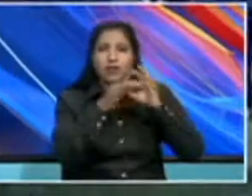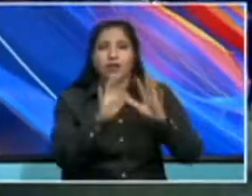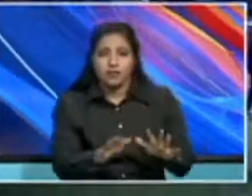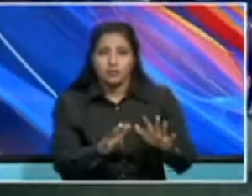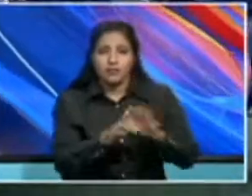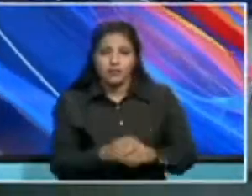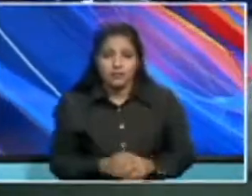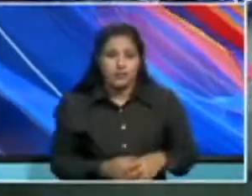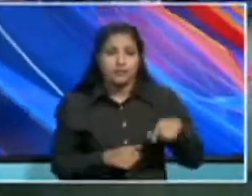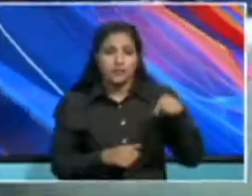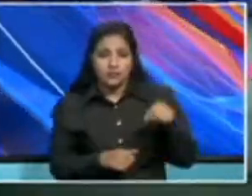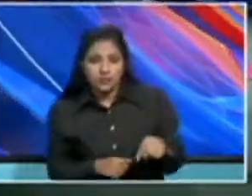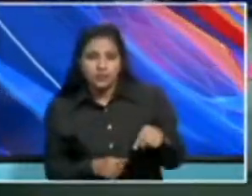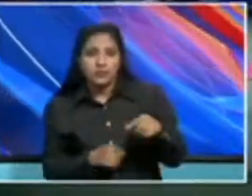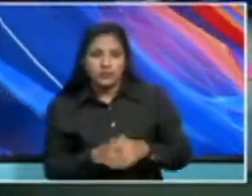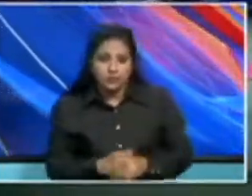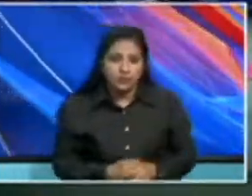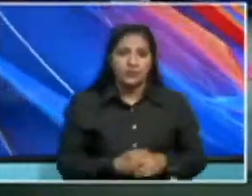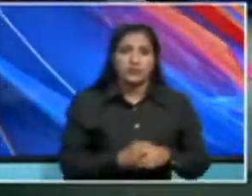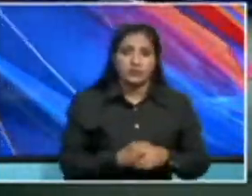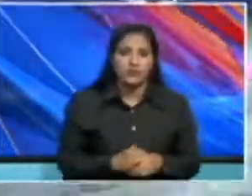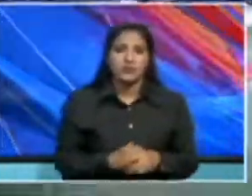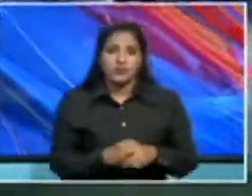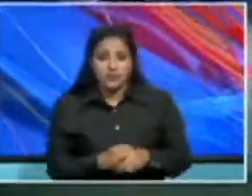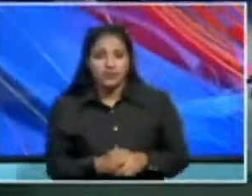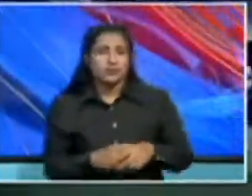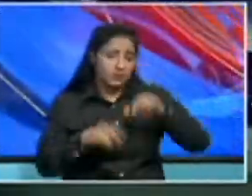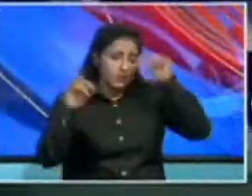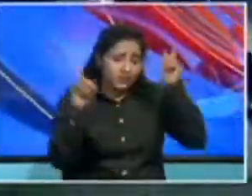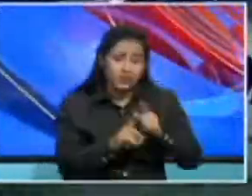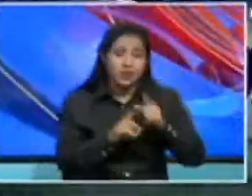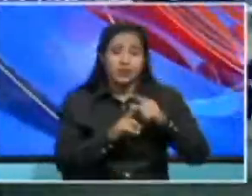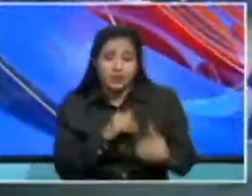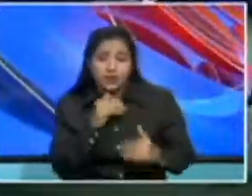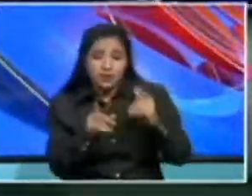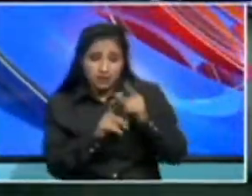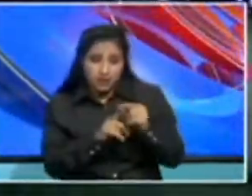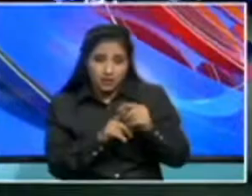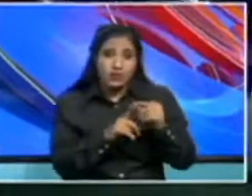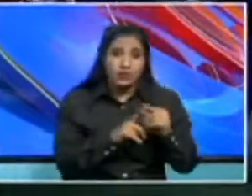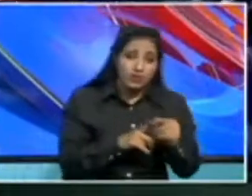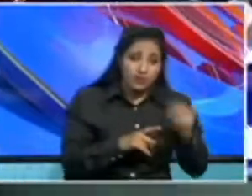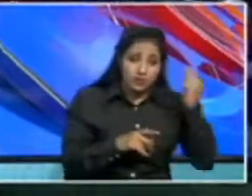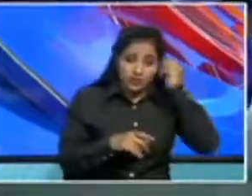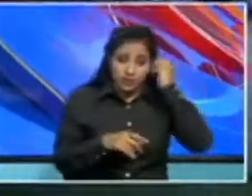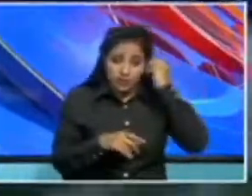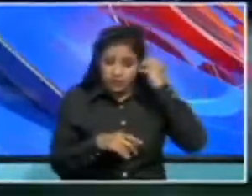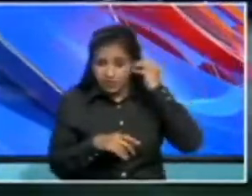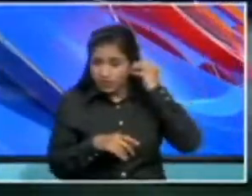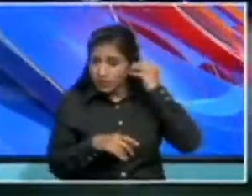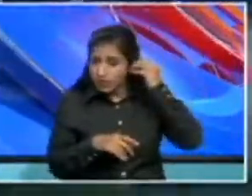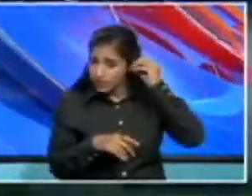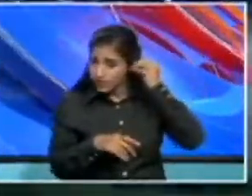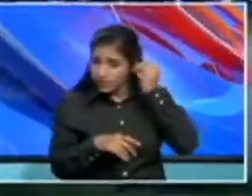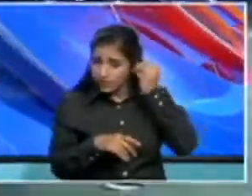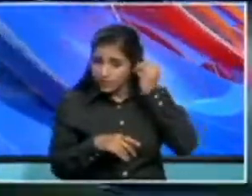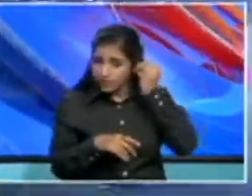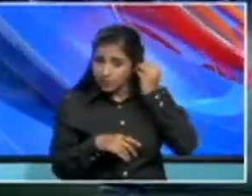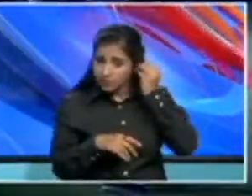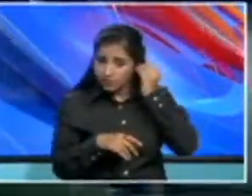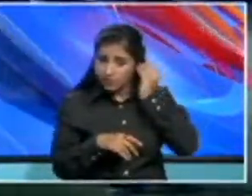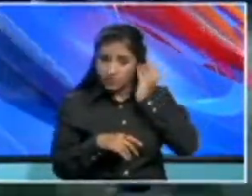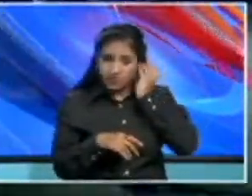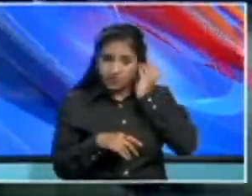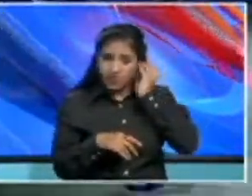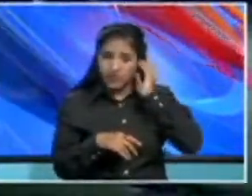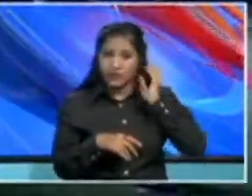जोड़ेगा। United we walk, in unison we talk, there's beauty everywhere, don't you see that? We don't ever stop, we fly as a flock, there's nobody